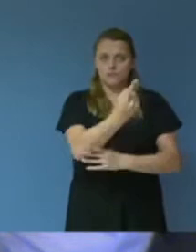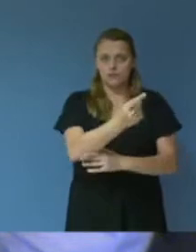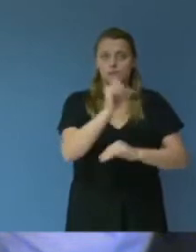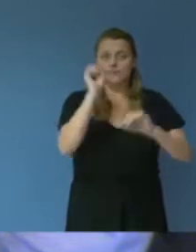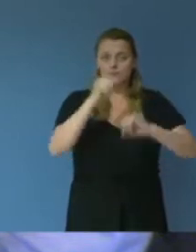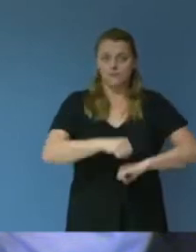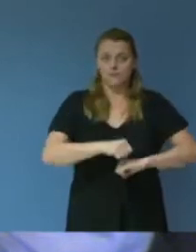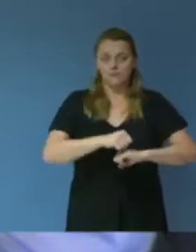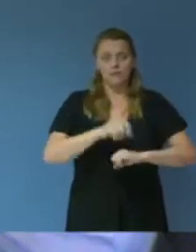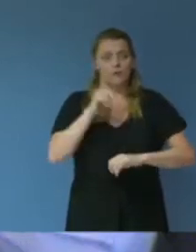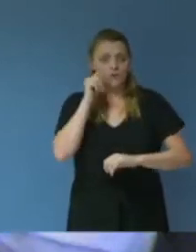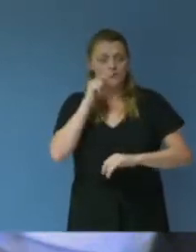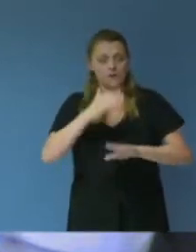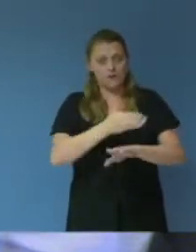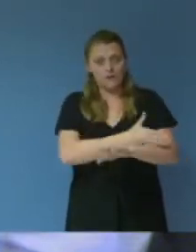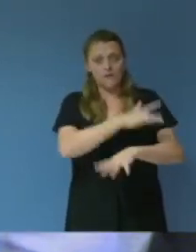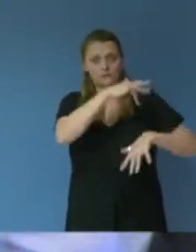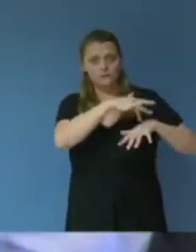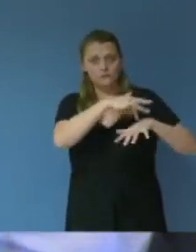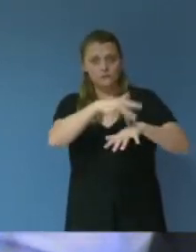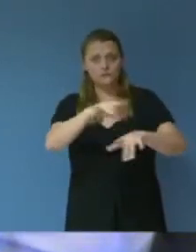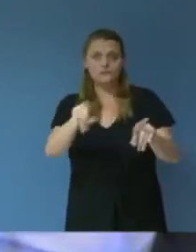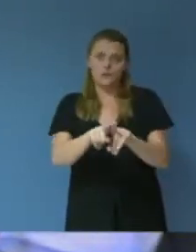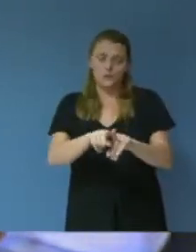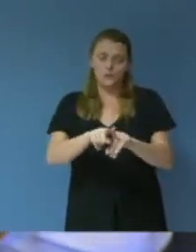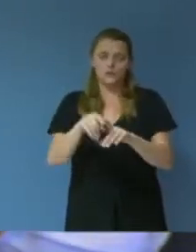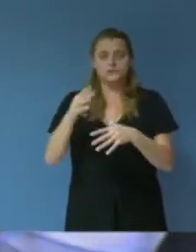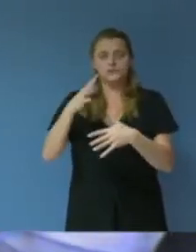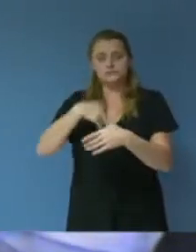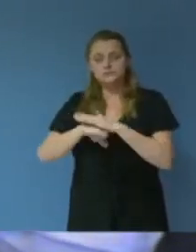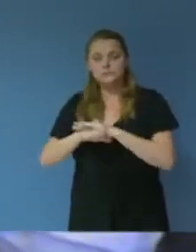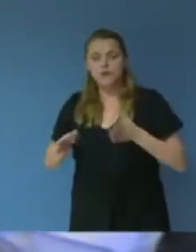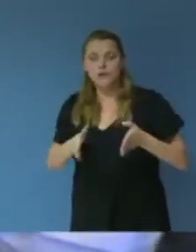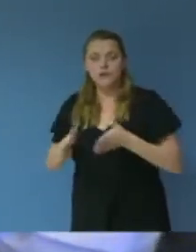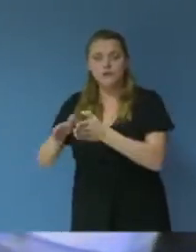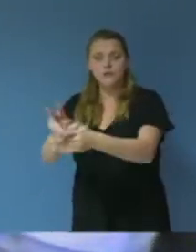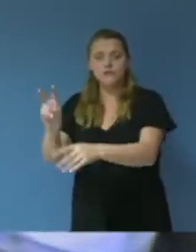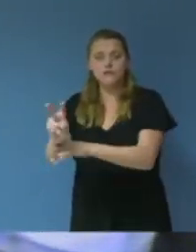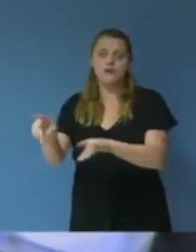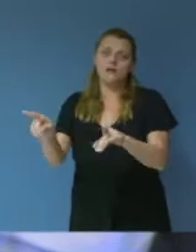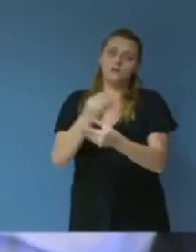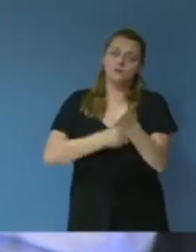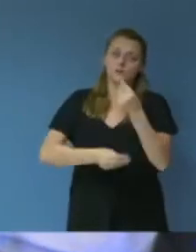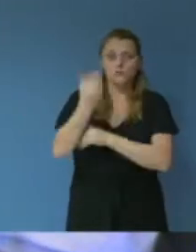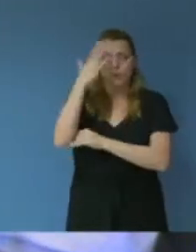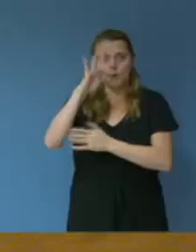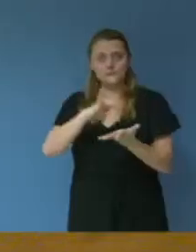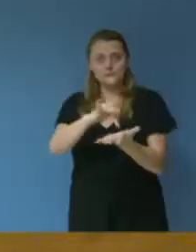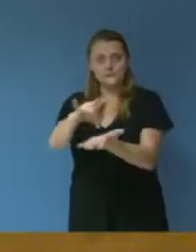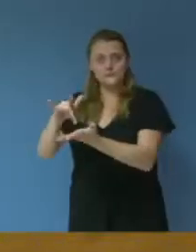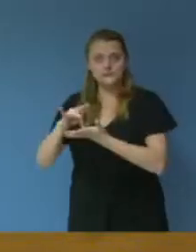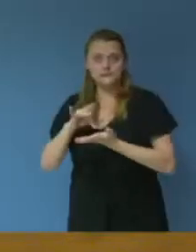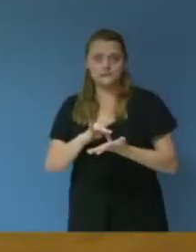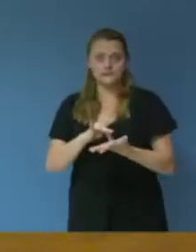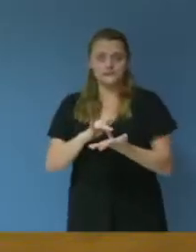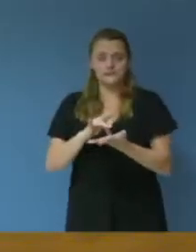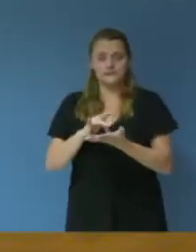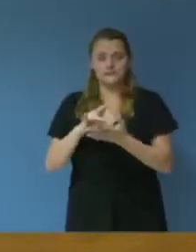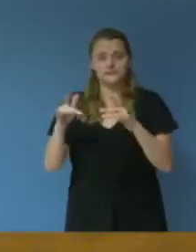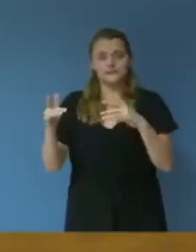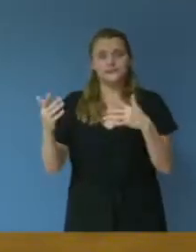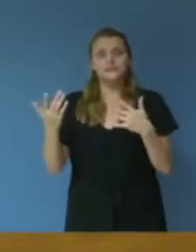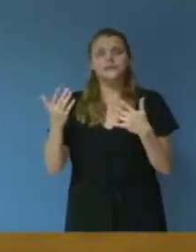parcs, d'espaces de verdure, de valorisation de la coulée verte pour la communauté urbaine, mais aussi à la mise en œuvre de principes, d'ailleurs législatifs,